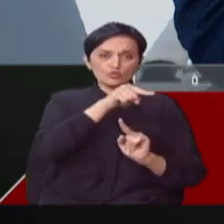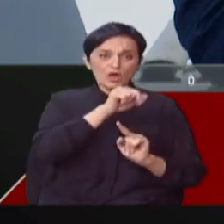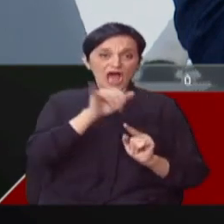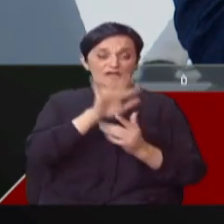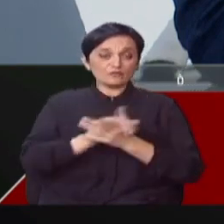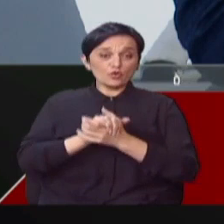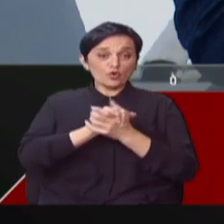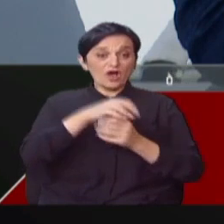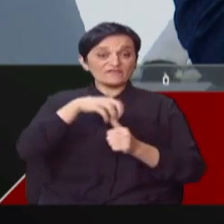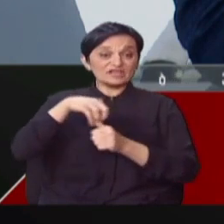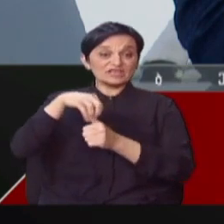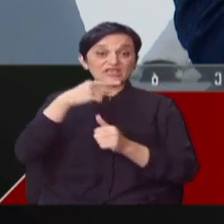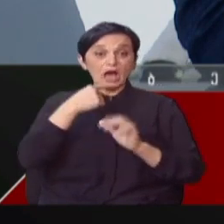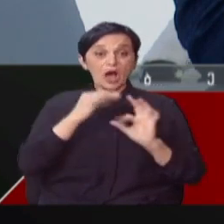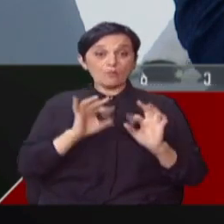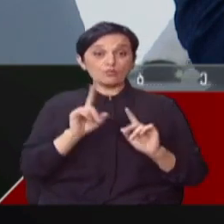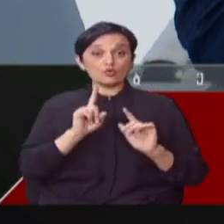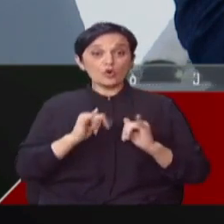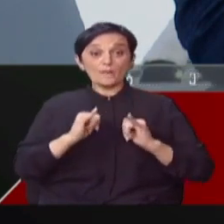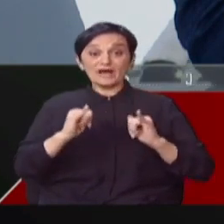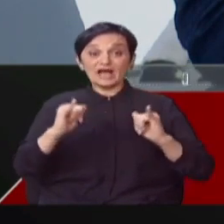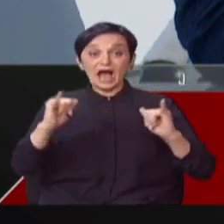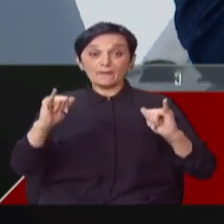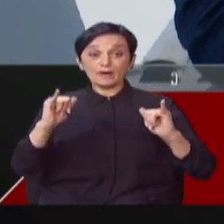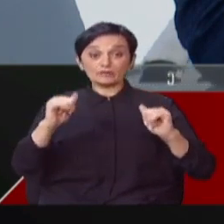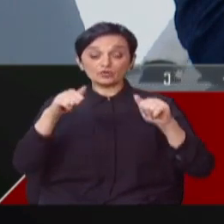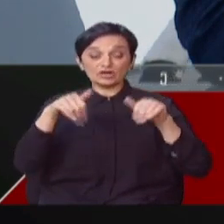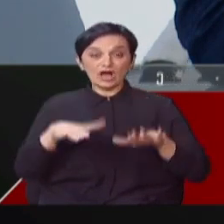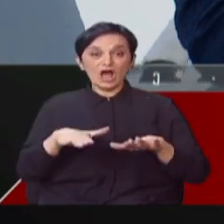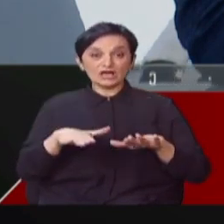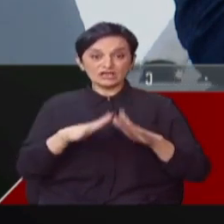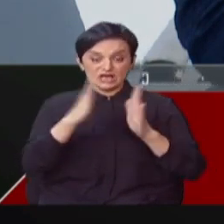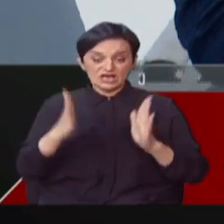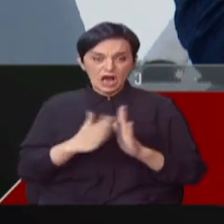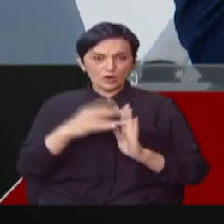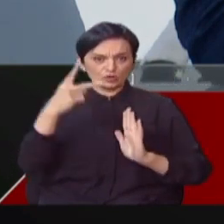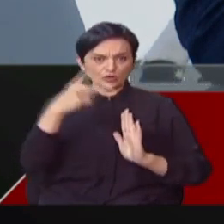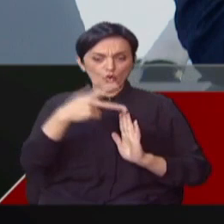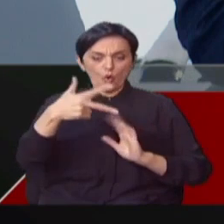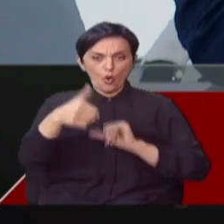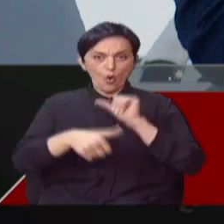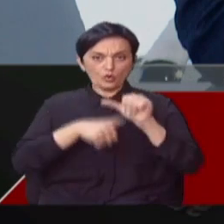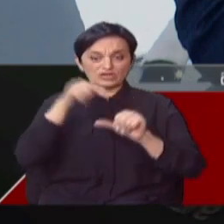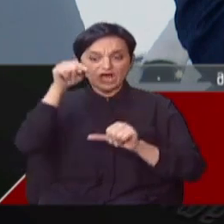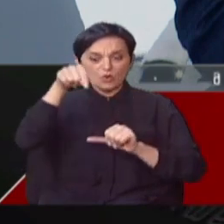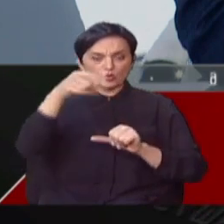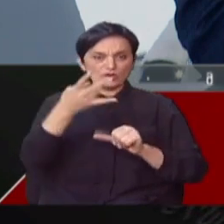și risc lidere, bi am boben, roma ca partul e bază, gadați cu etileba, ca etianeba moriata s-a dat cât li stui sunt